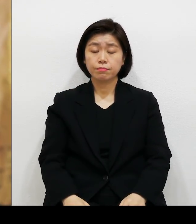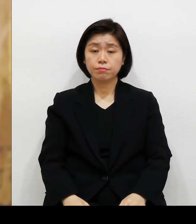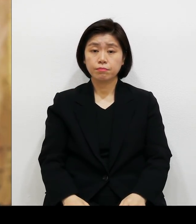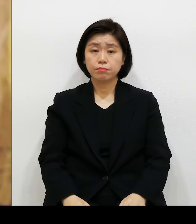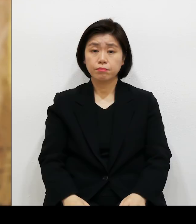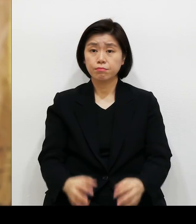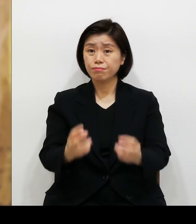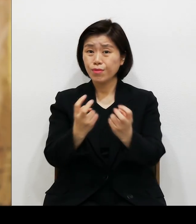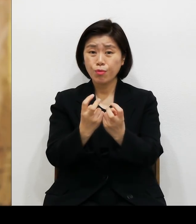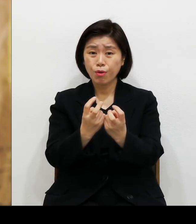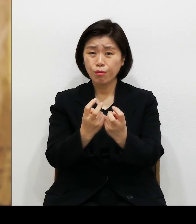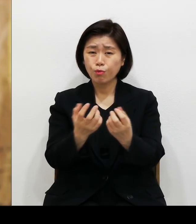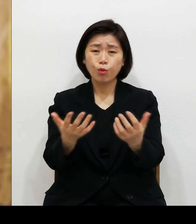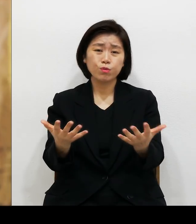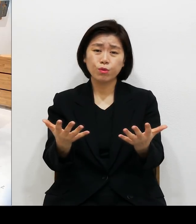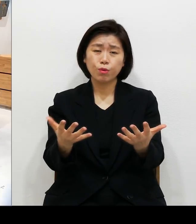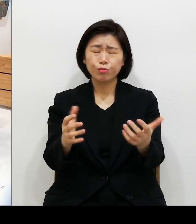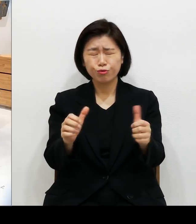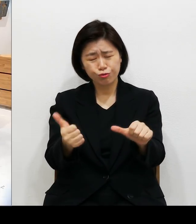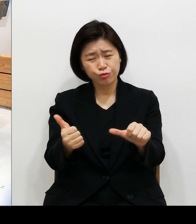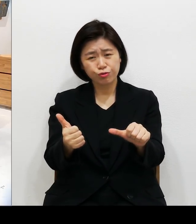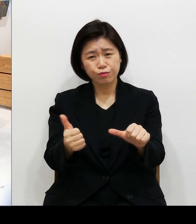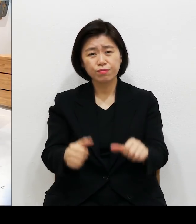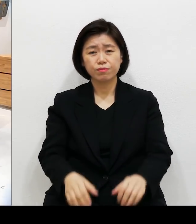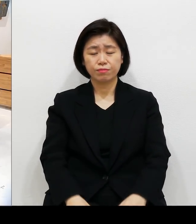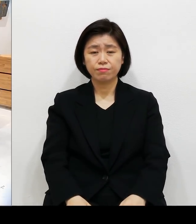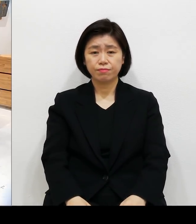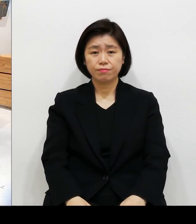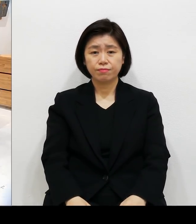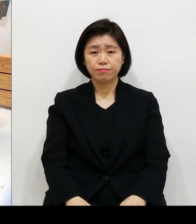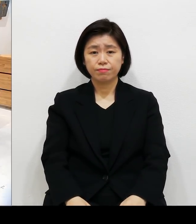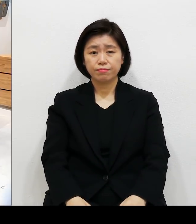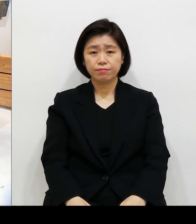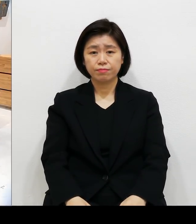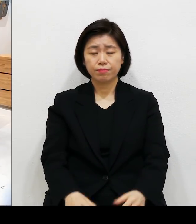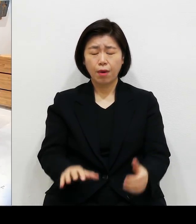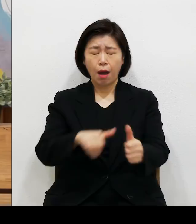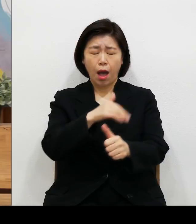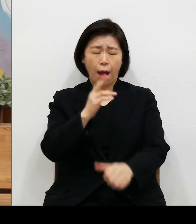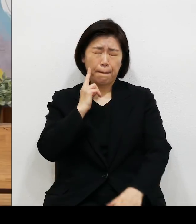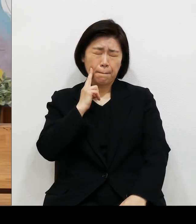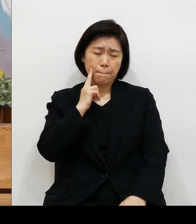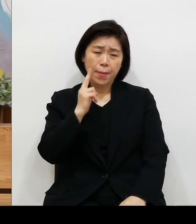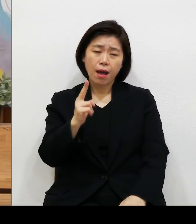그럼 어떻게 해요? 죽어야죠. 그래서 그 상황에 뭐 하려고 살아요? 그러니